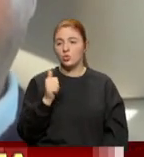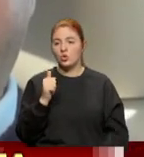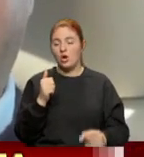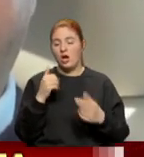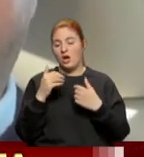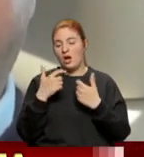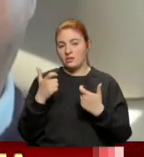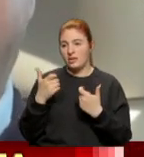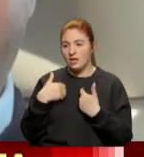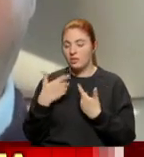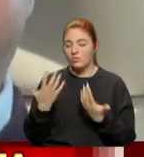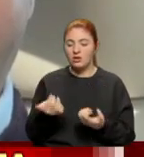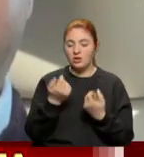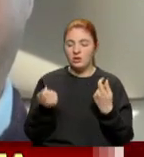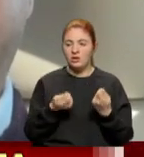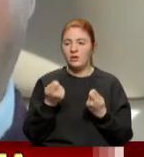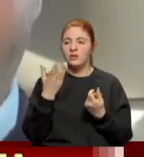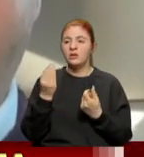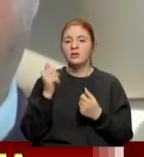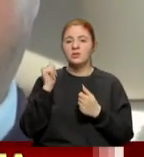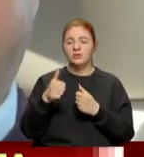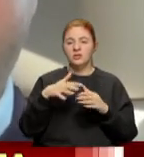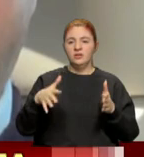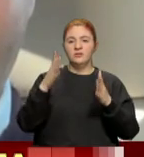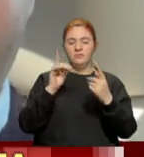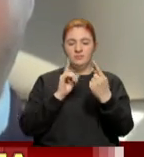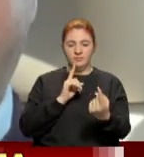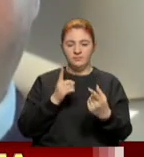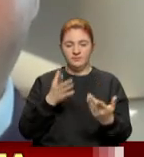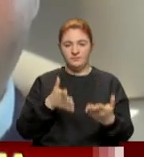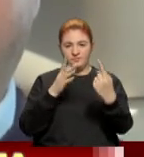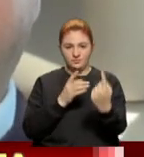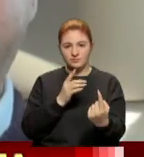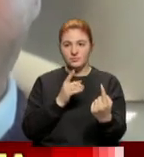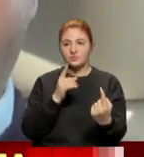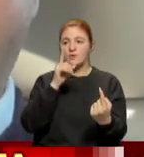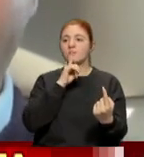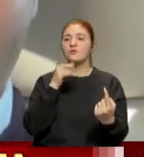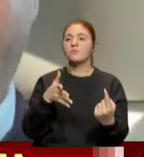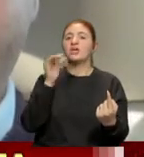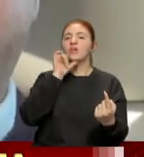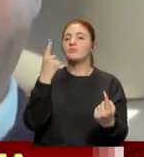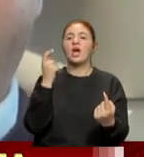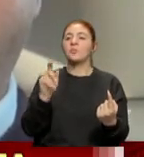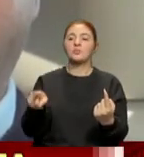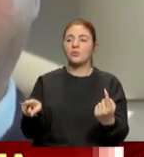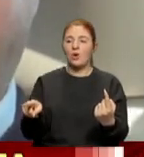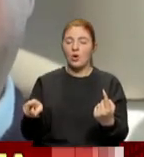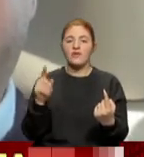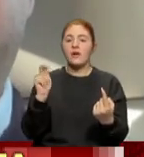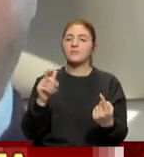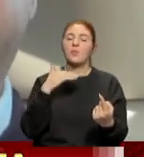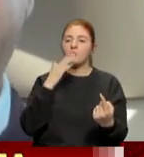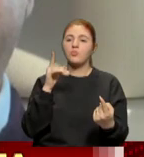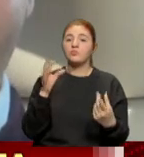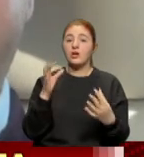Antakya'daydım. Antakya'da kurtarma çalışmasının olduğu her binaya karşı, her bir binaya karşı 100 binada hiçbir şey yapılmıyordu, yapılamıyordu.